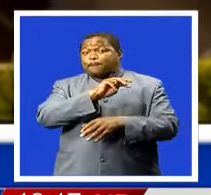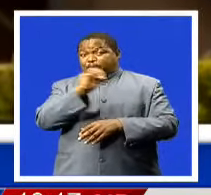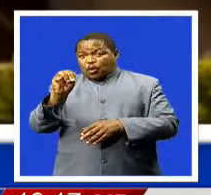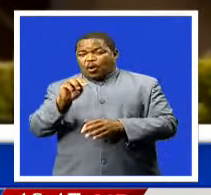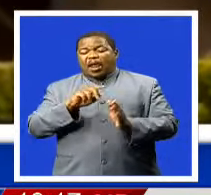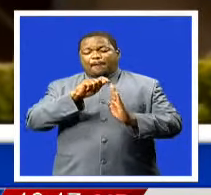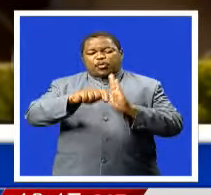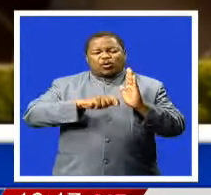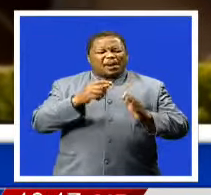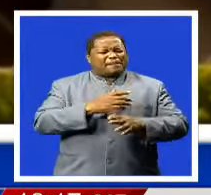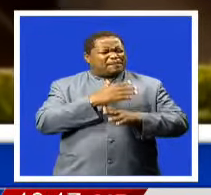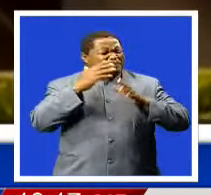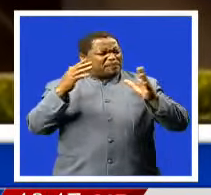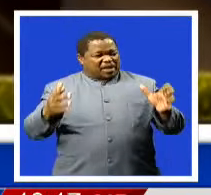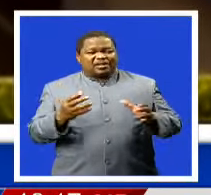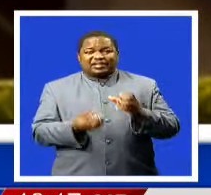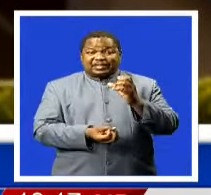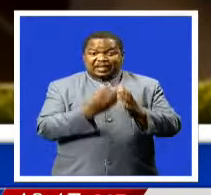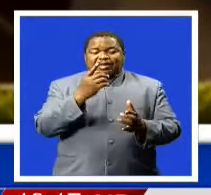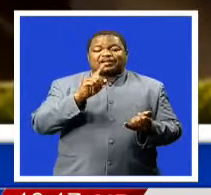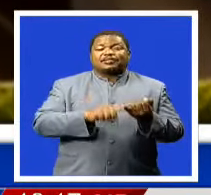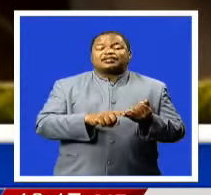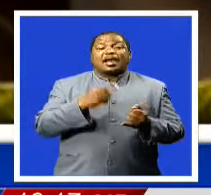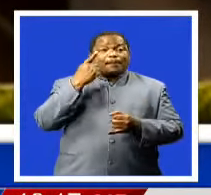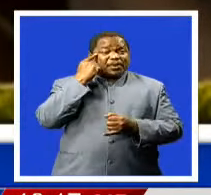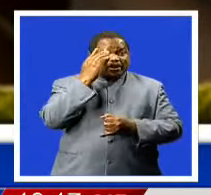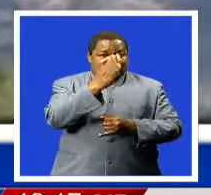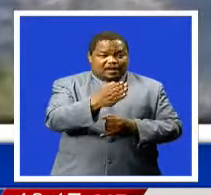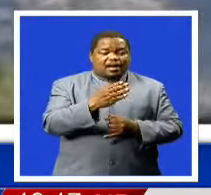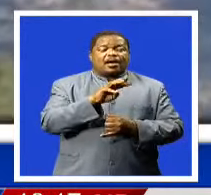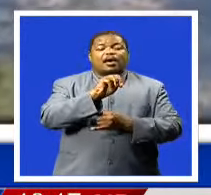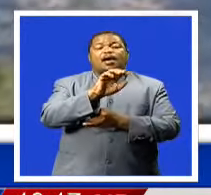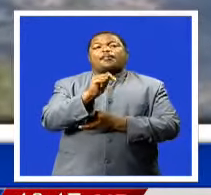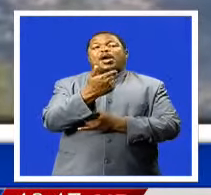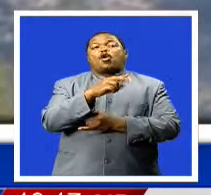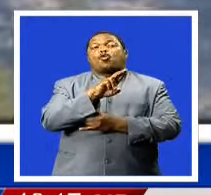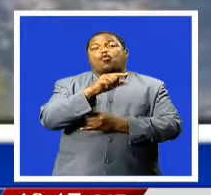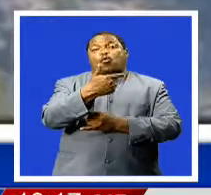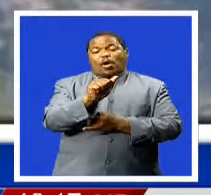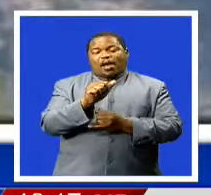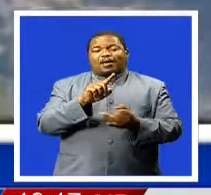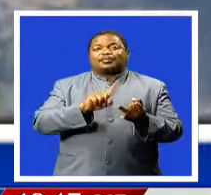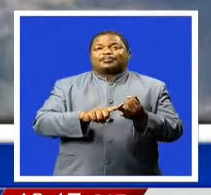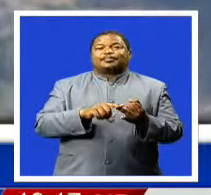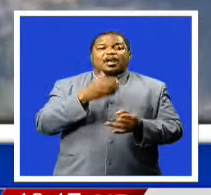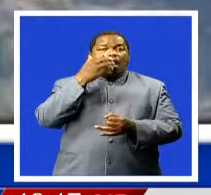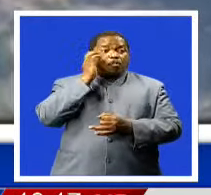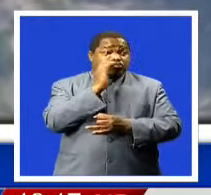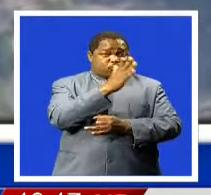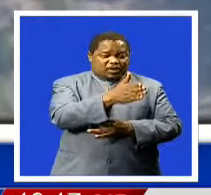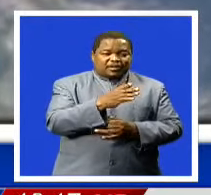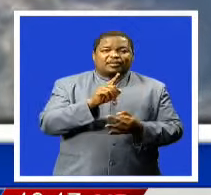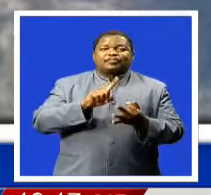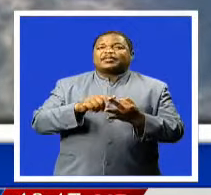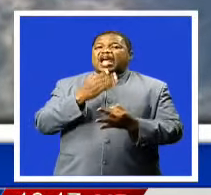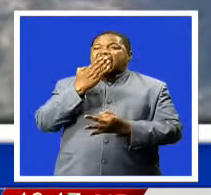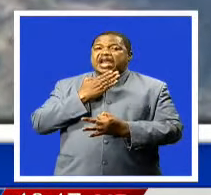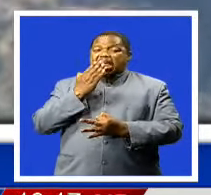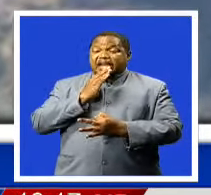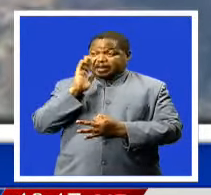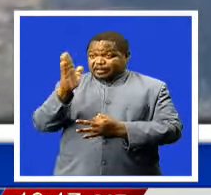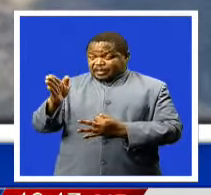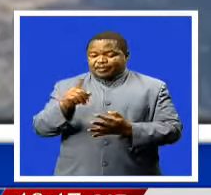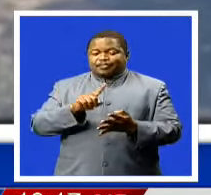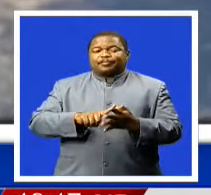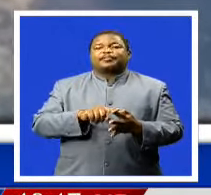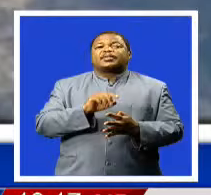lemikhulu letowendiwa kumaguga mhlambanyathi Malkins kanye nasebuhleni lapho kutawakhiwa indzawo